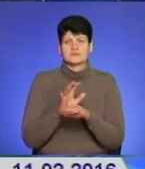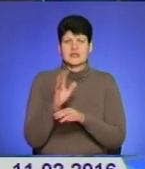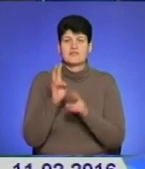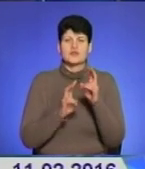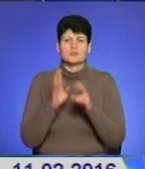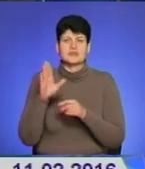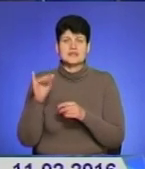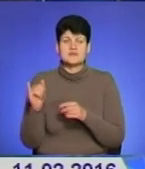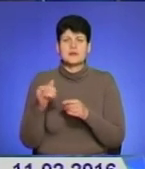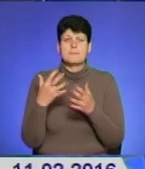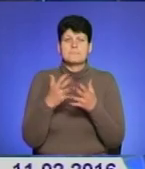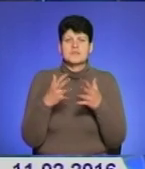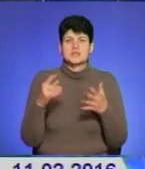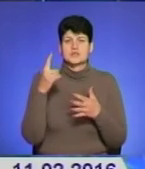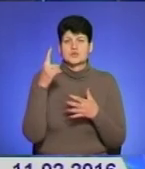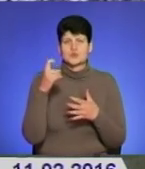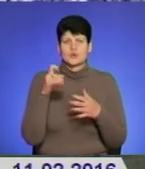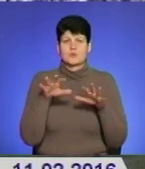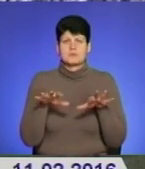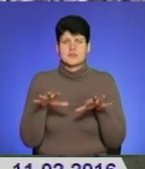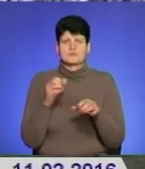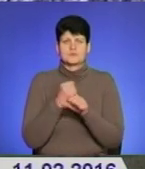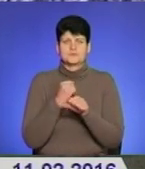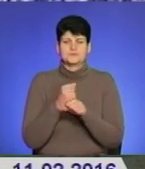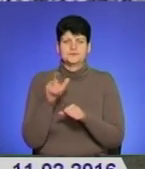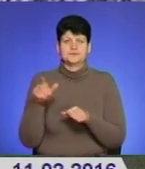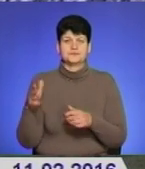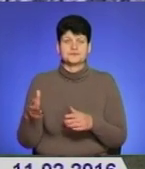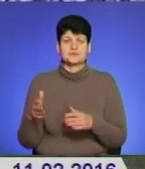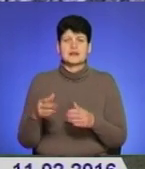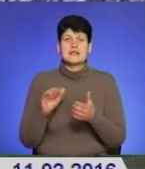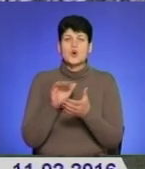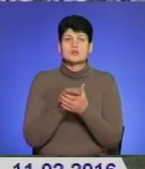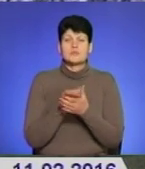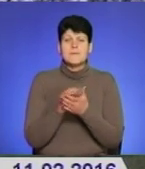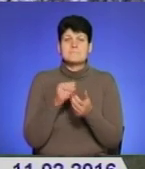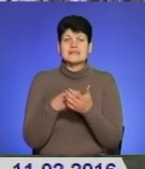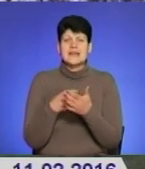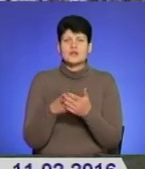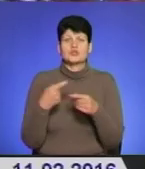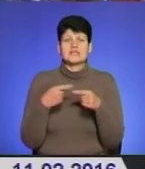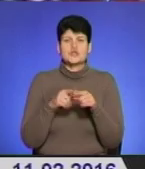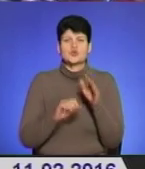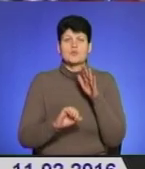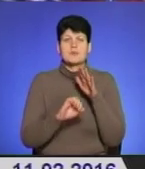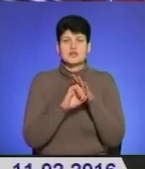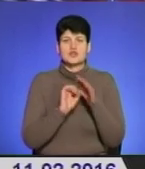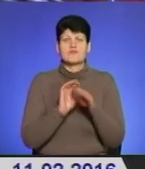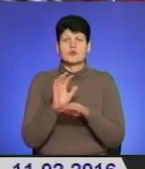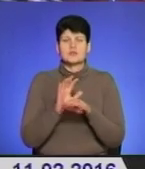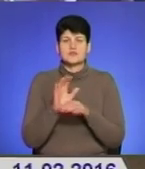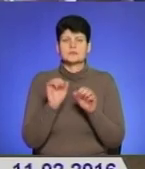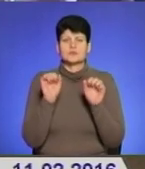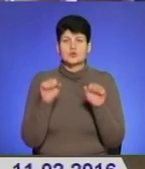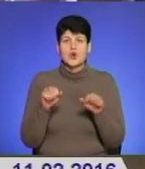100 робочих місць отримують жителі району. Для ознайомлення з матеріально-технічною базою та виробничими